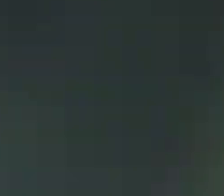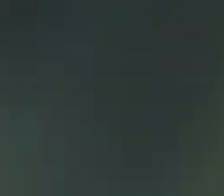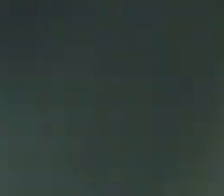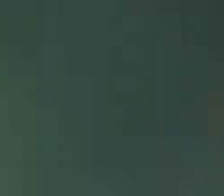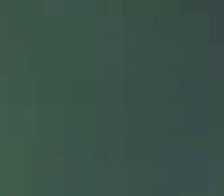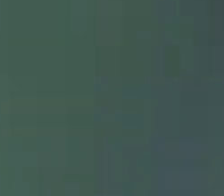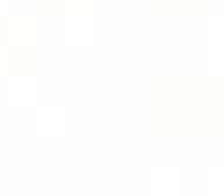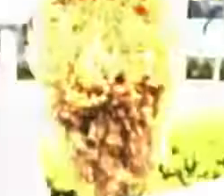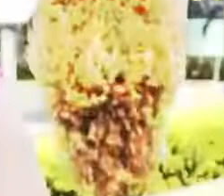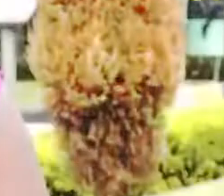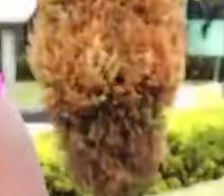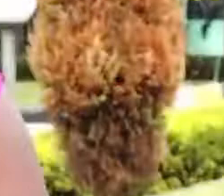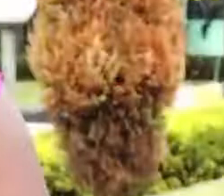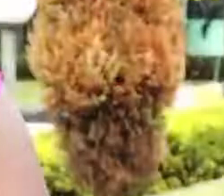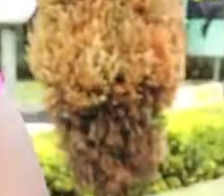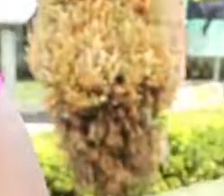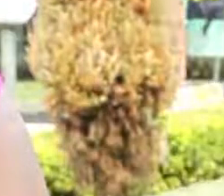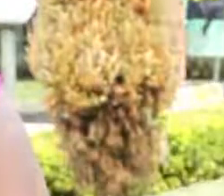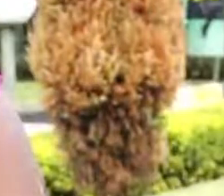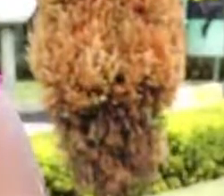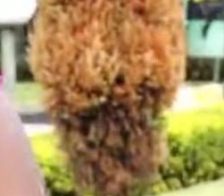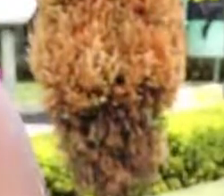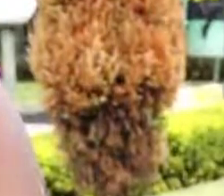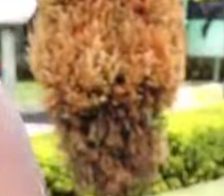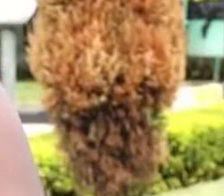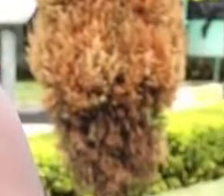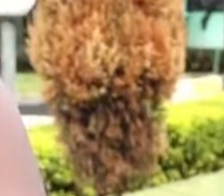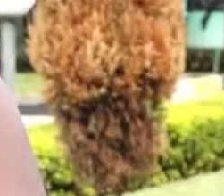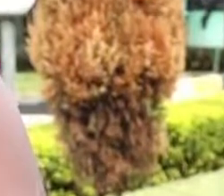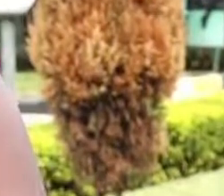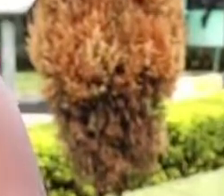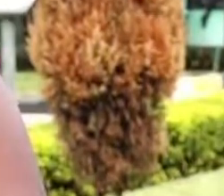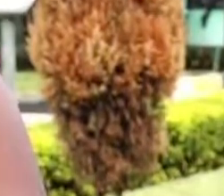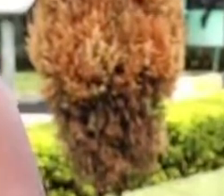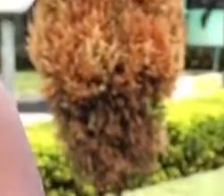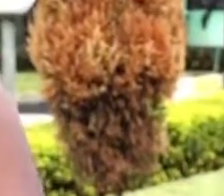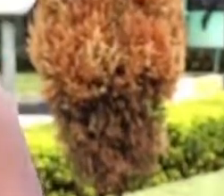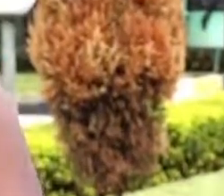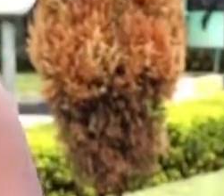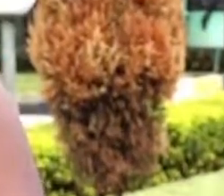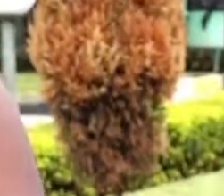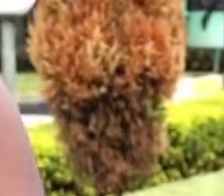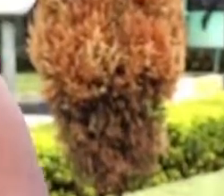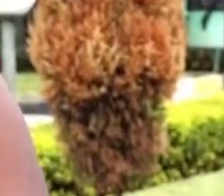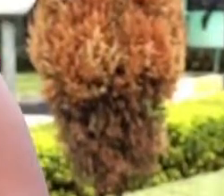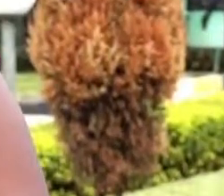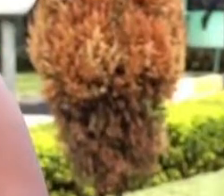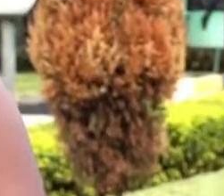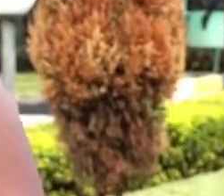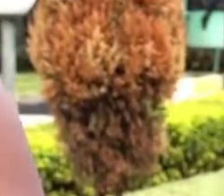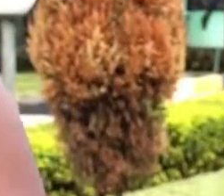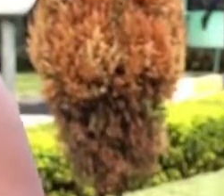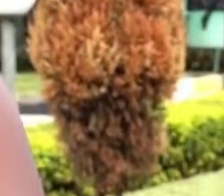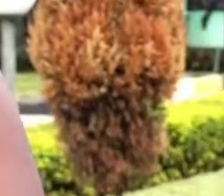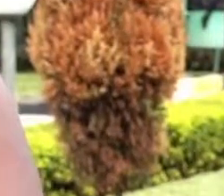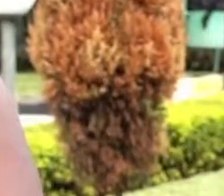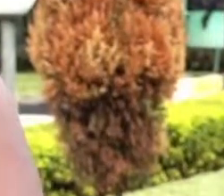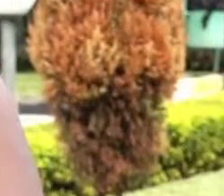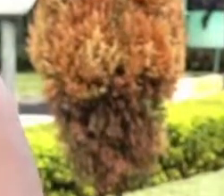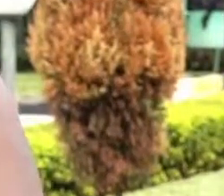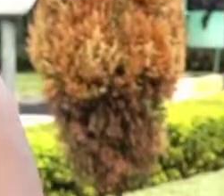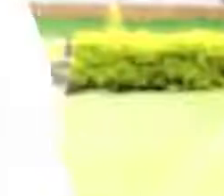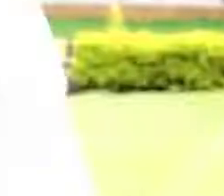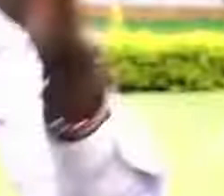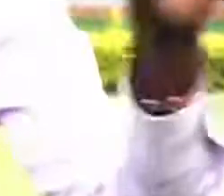Power is sweet. It's very, very difficult for you to find a regular person, yani mse wa mtaa, amepatiwa such